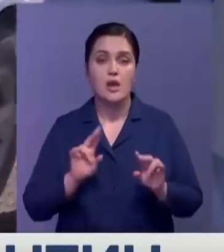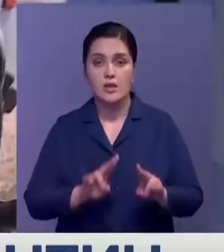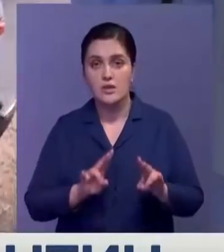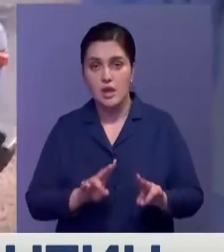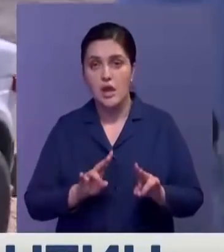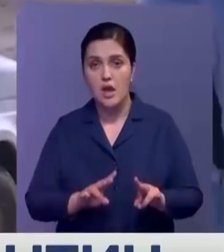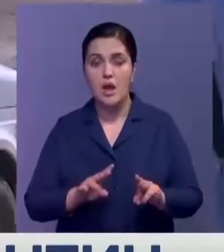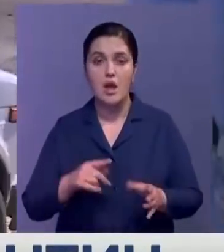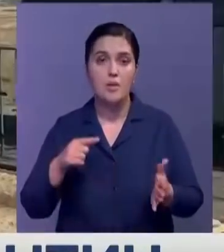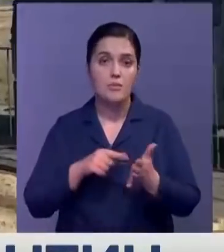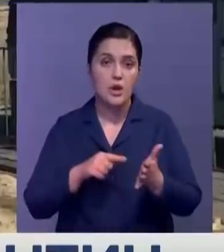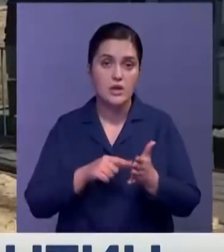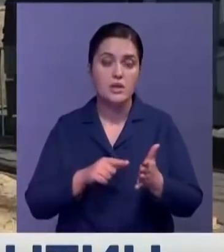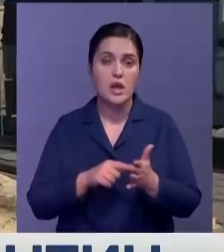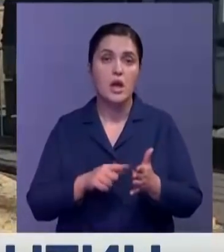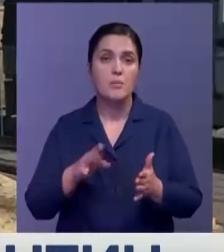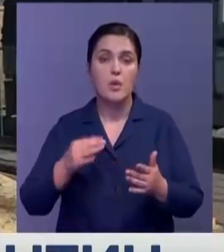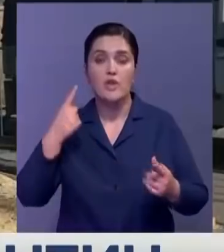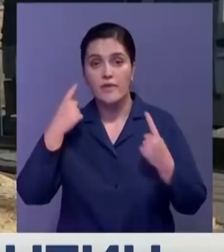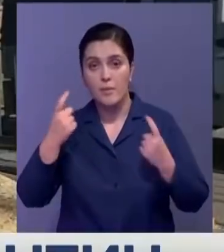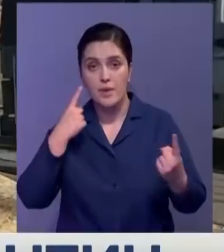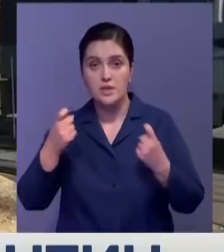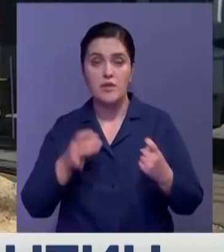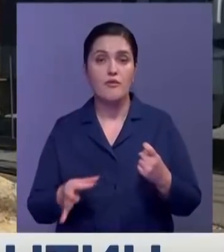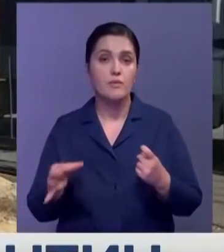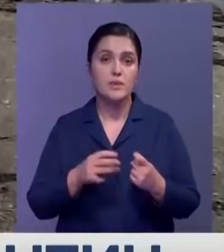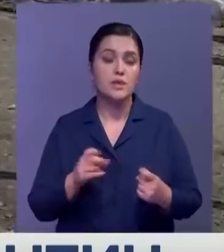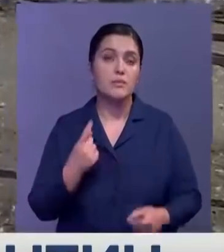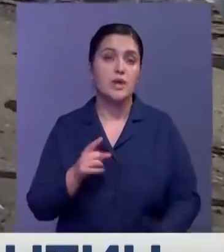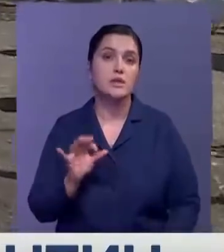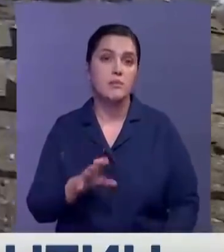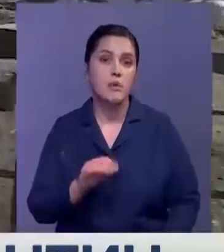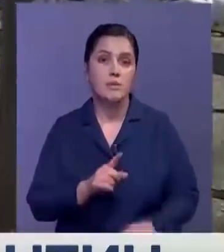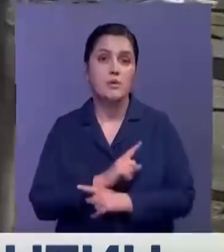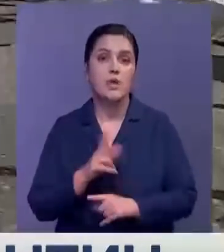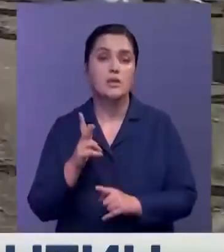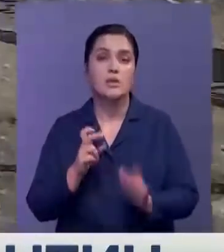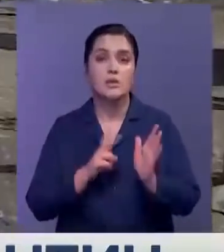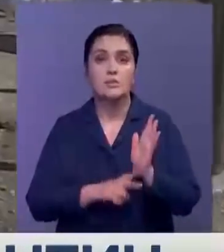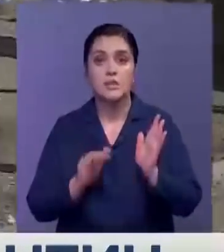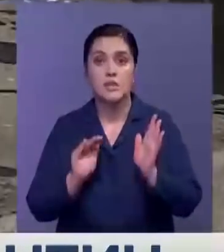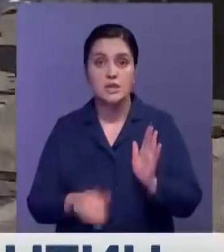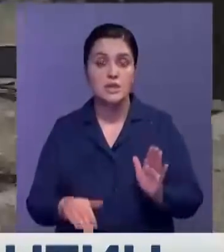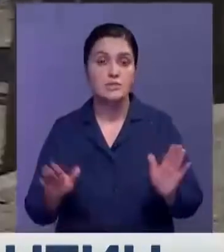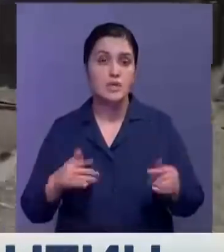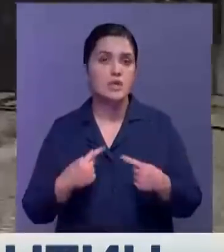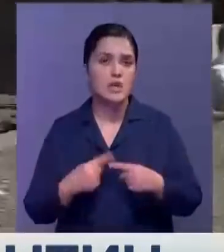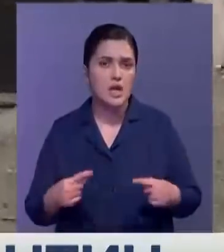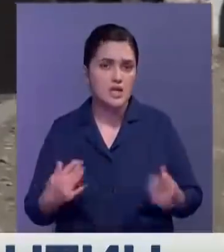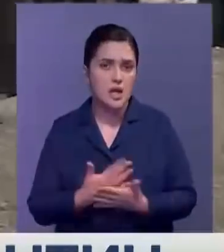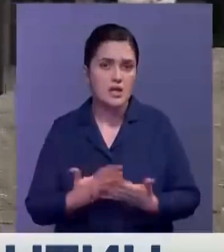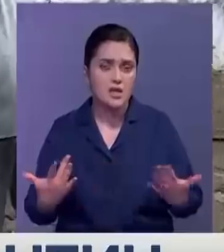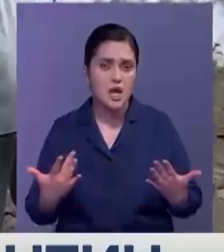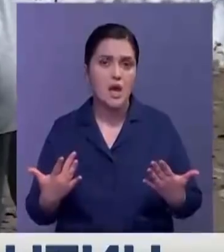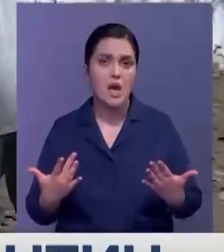не вывозят пернатых и продукцию птицеводства. По информации ветеринара, в области на 1 октября погибло больше 370 тысяч птиц